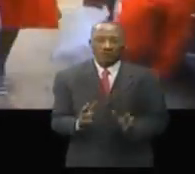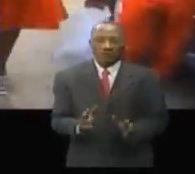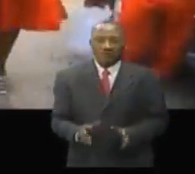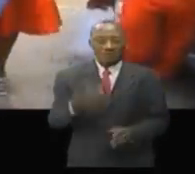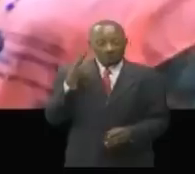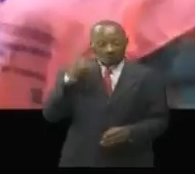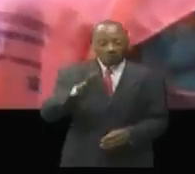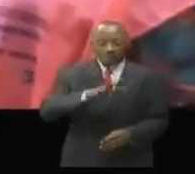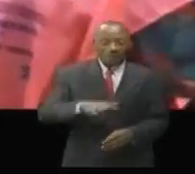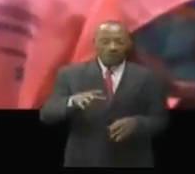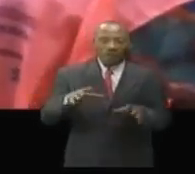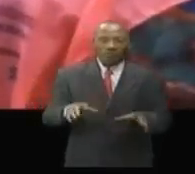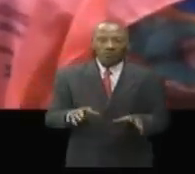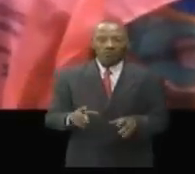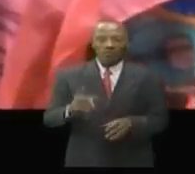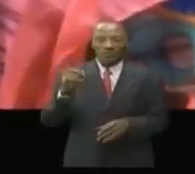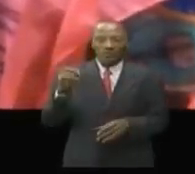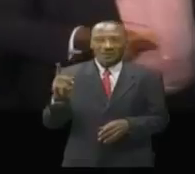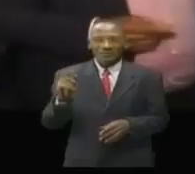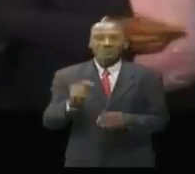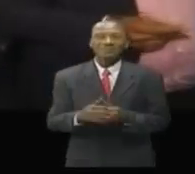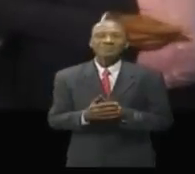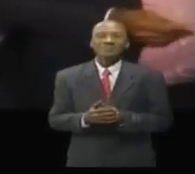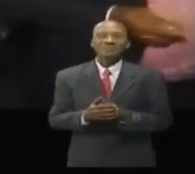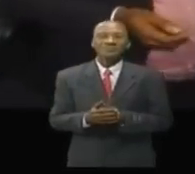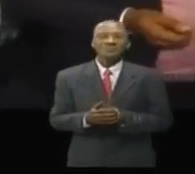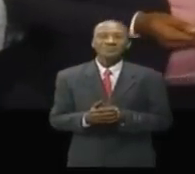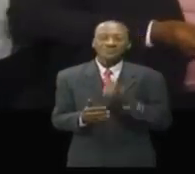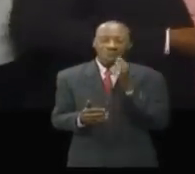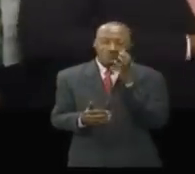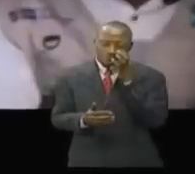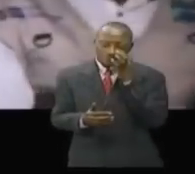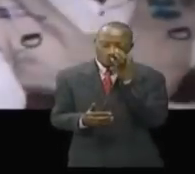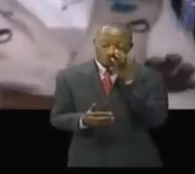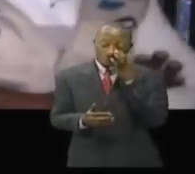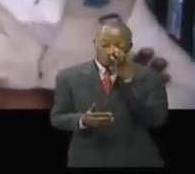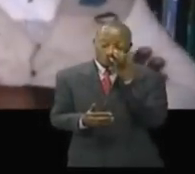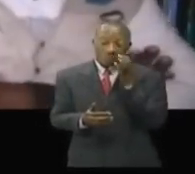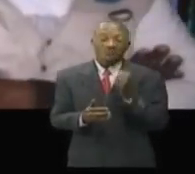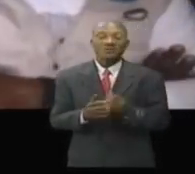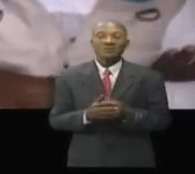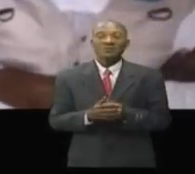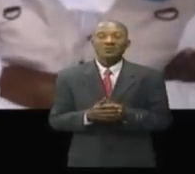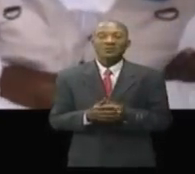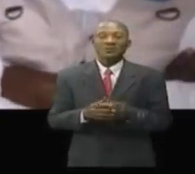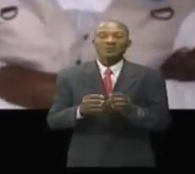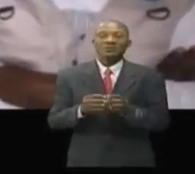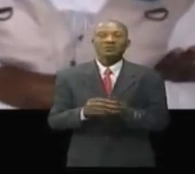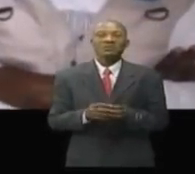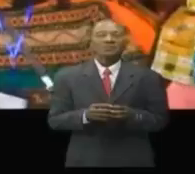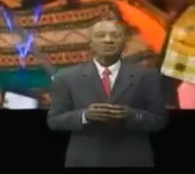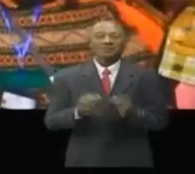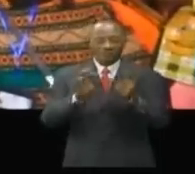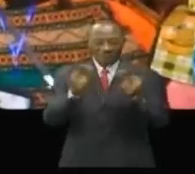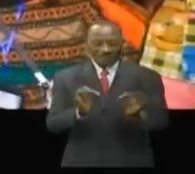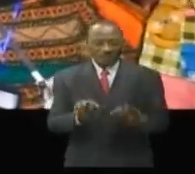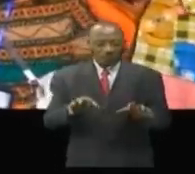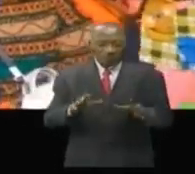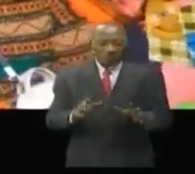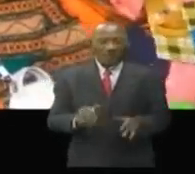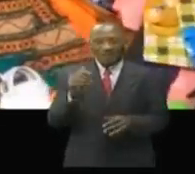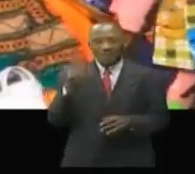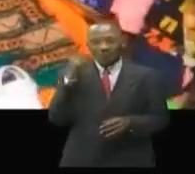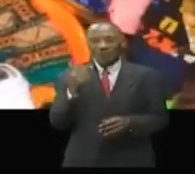démocratique du Congo ainsi que du représentant pays, la secrétaire générale de la Fédération mondiale contre la drogue, en séjour